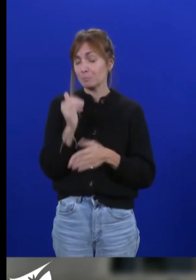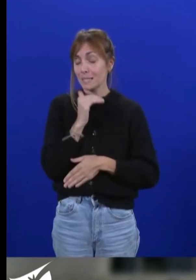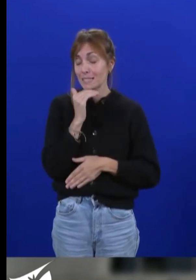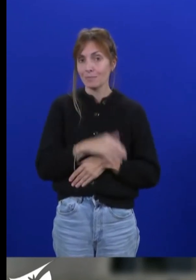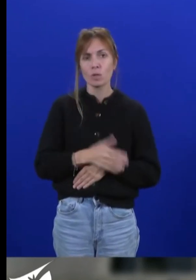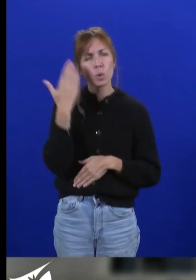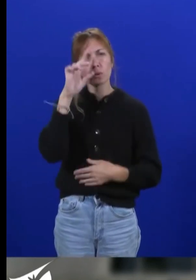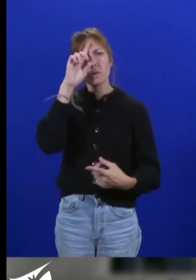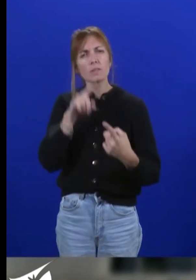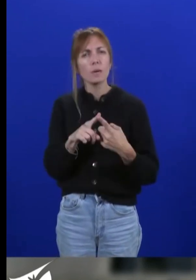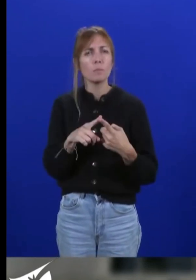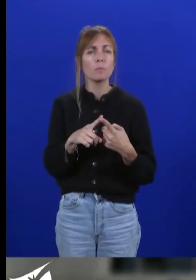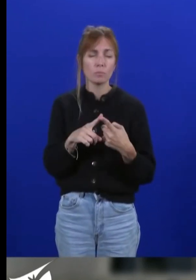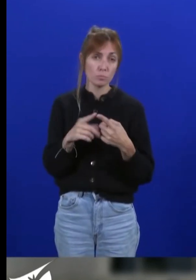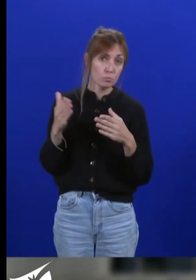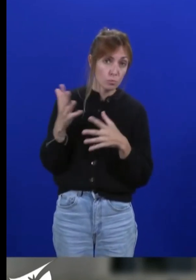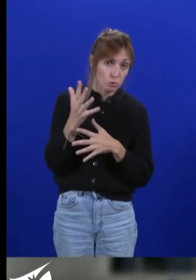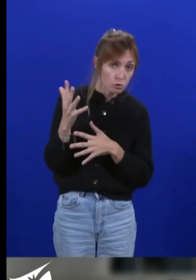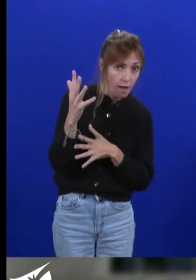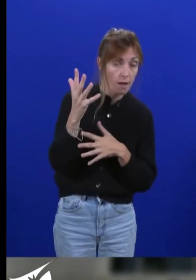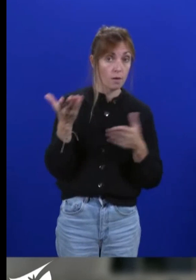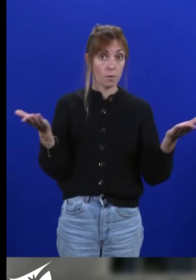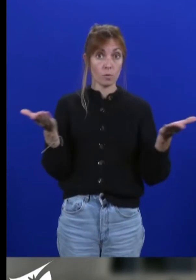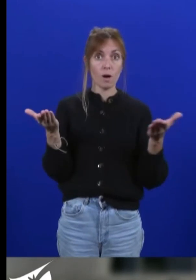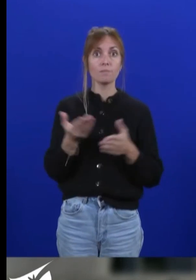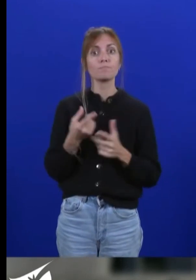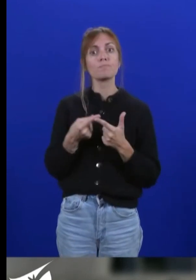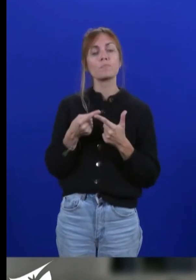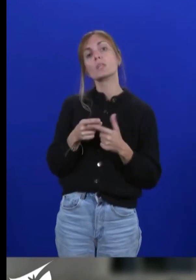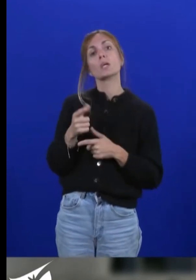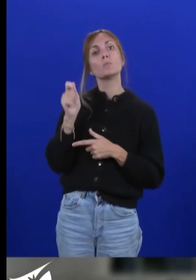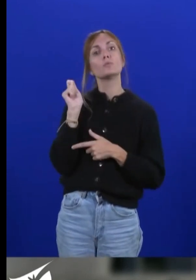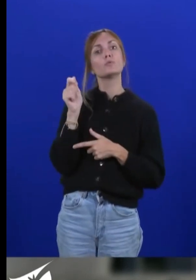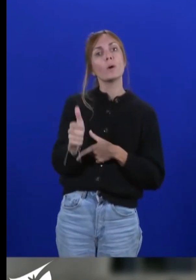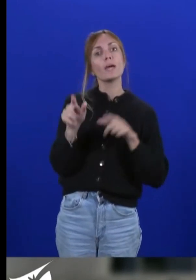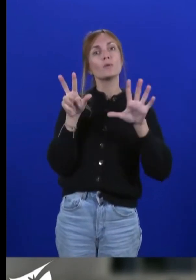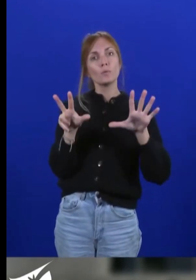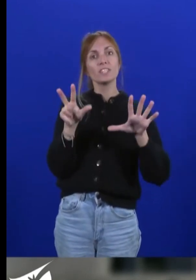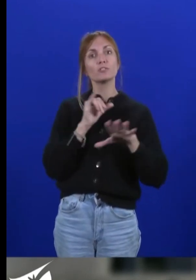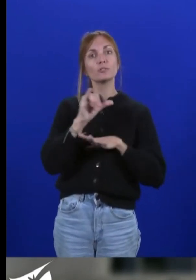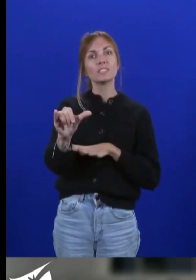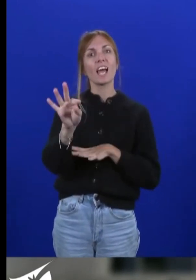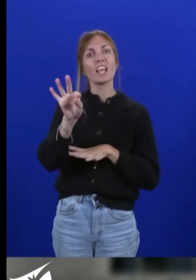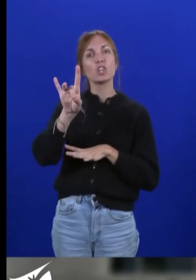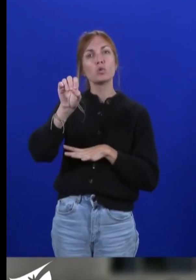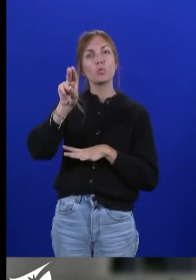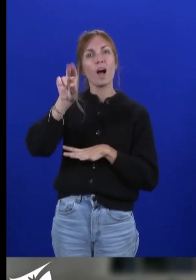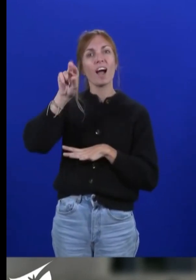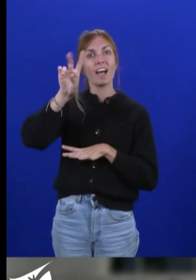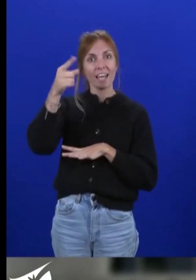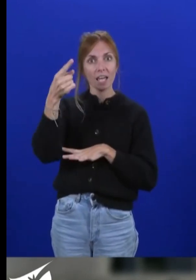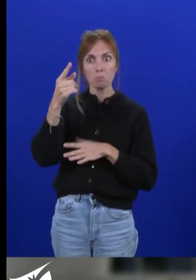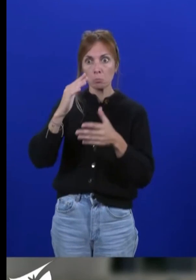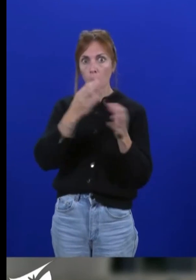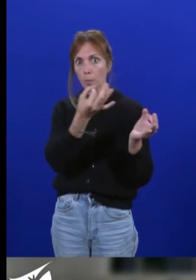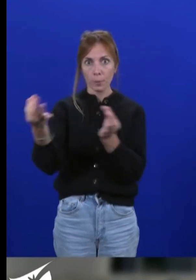autres projets structurants, citons la ligne 8 du busway électrique jusqu'à Thoiret sans rupture de charge,